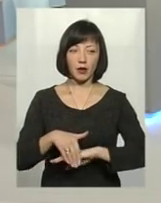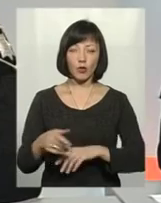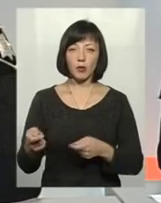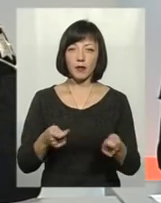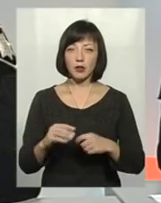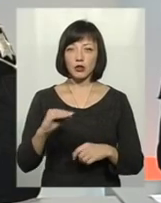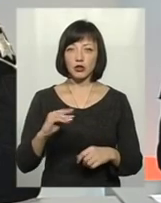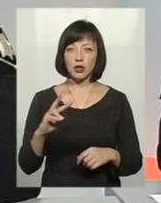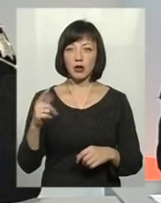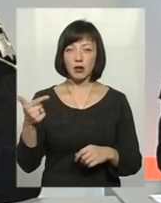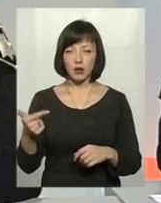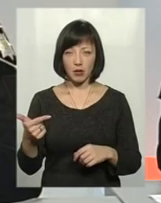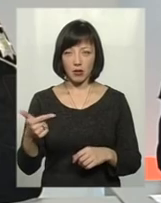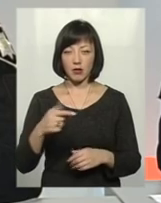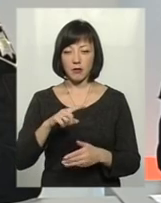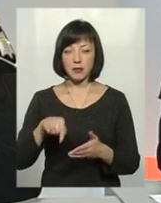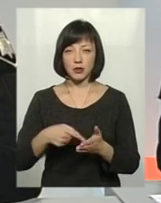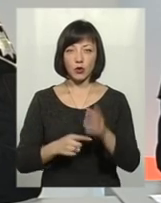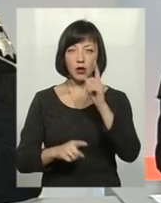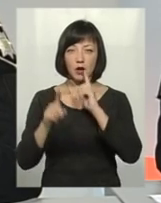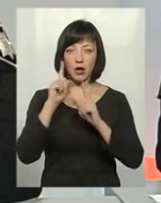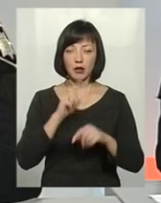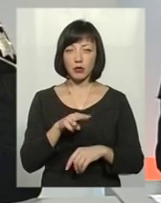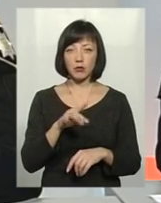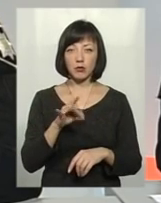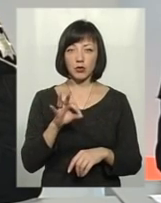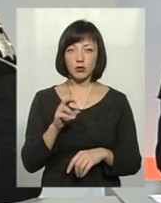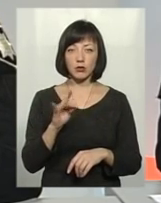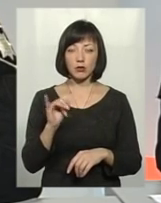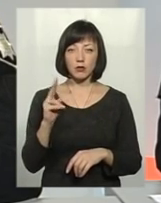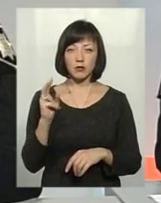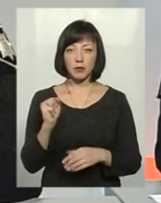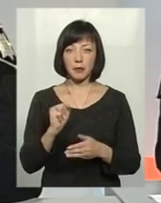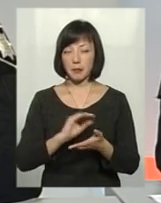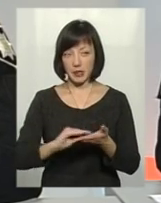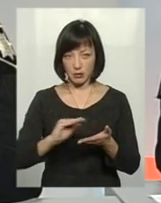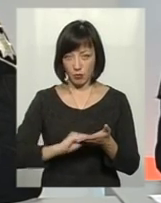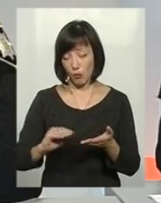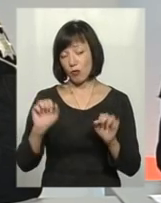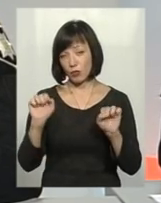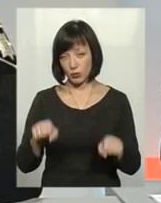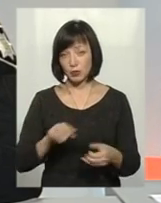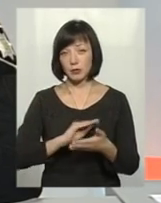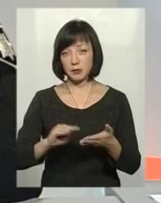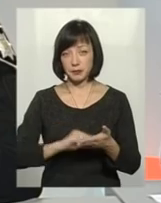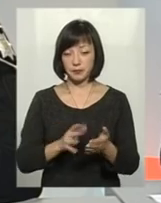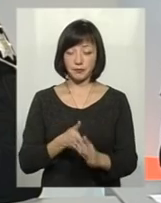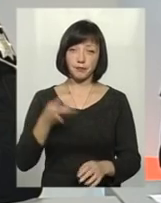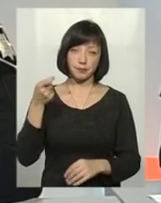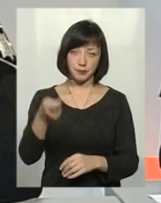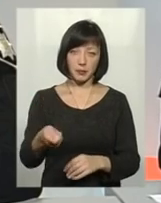управління житлово-комунального господарства Хмельницької міської ради до керівника. В письмовому вигляді має роз'яснити проблему.